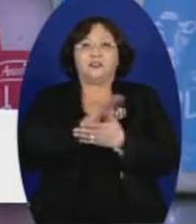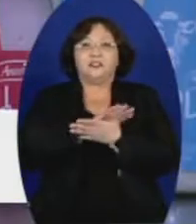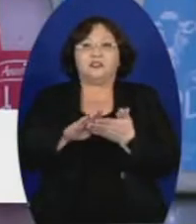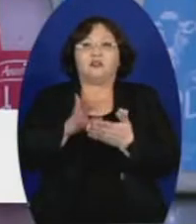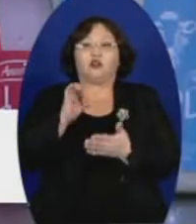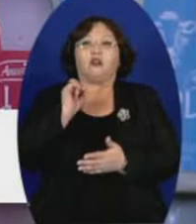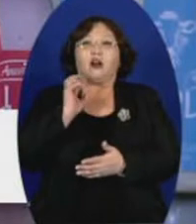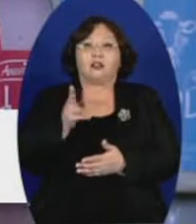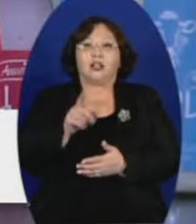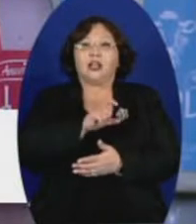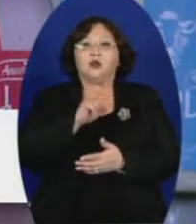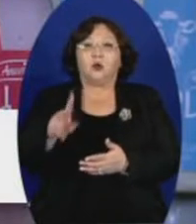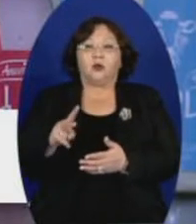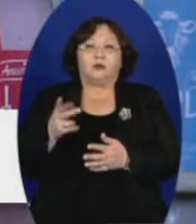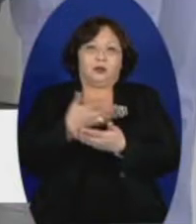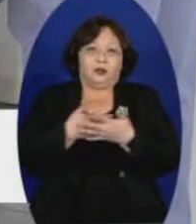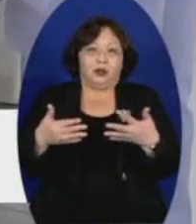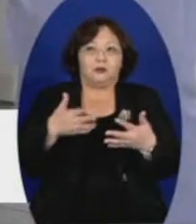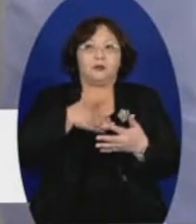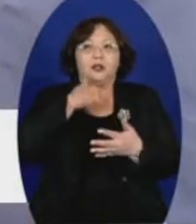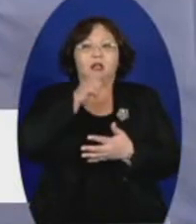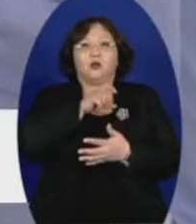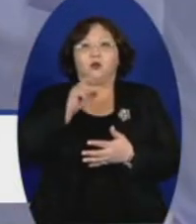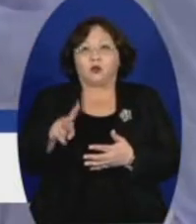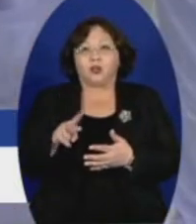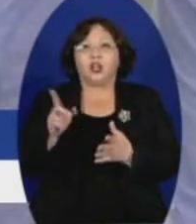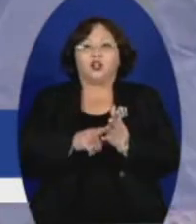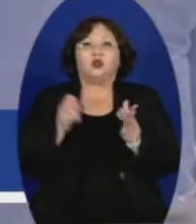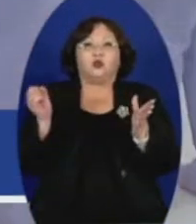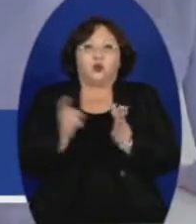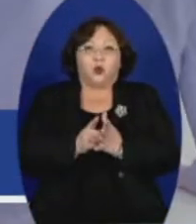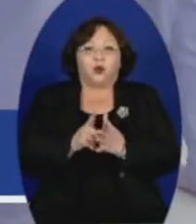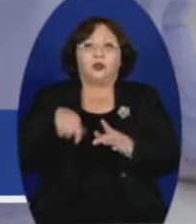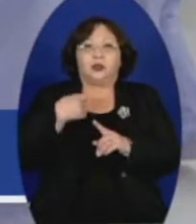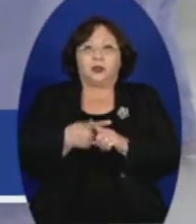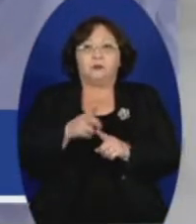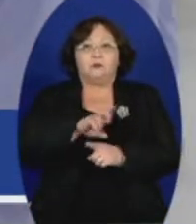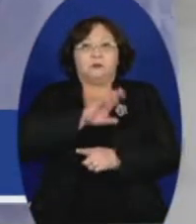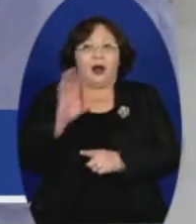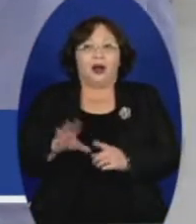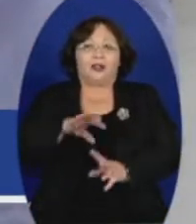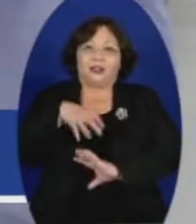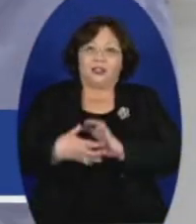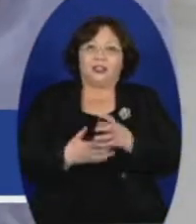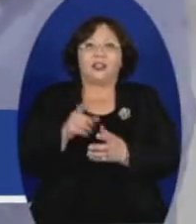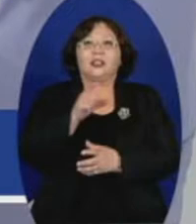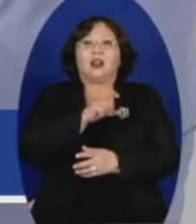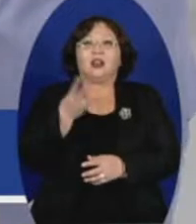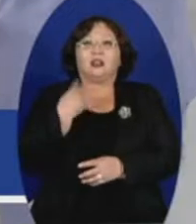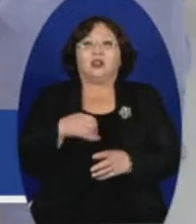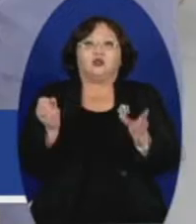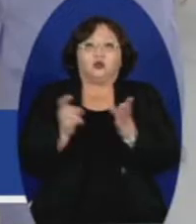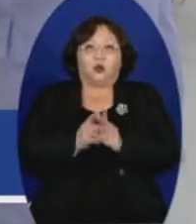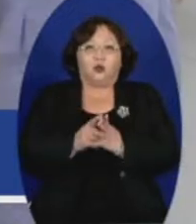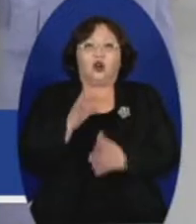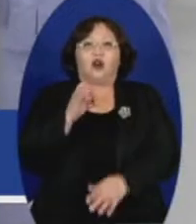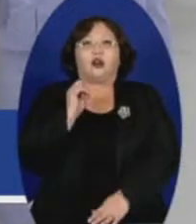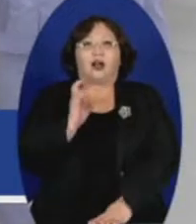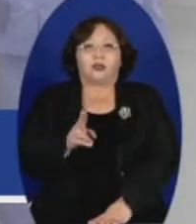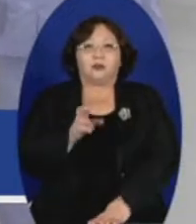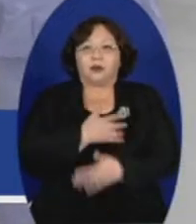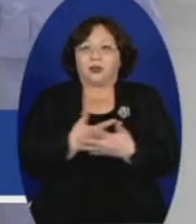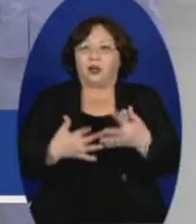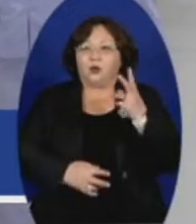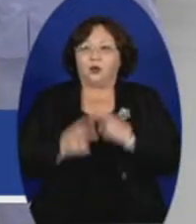эрүүл хүнс юм байна. Хүний эрүүл мэндтэй ач тустай, а дээрэс нь байгаль ихтлэгтэй ээлтэй гэдэг утгаараа бид нэр органик бүтээгдэхүүн үйлдвэрлэлийг